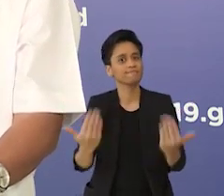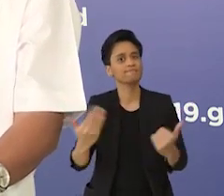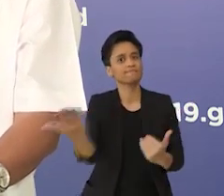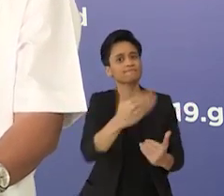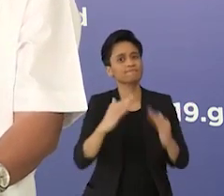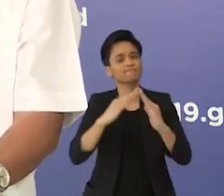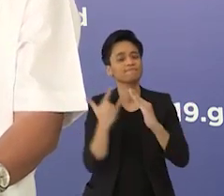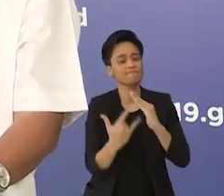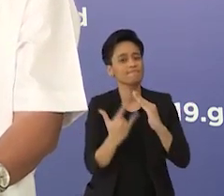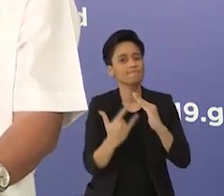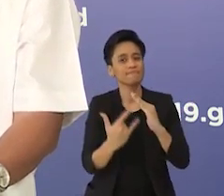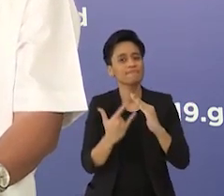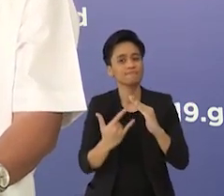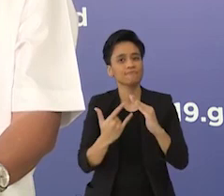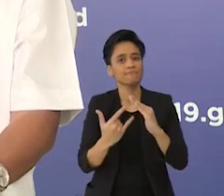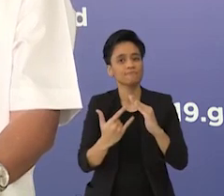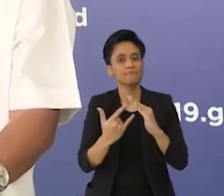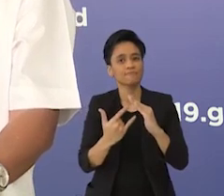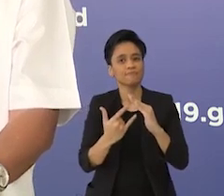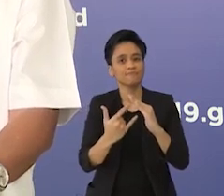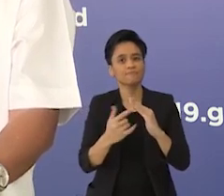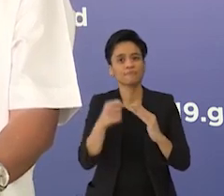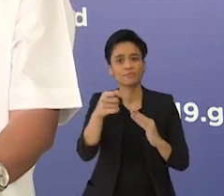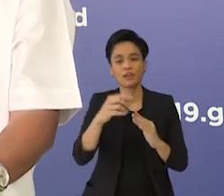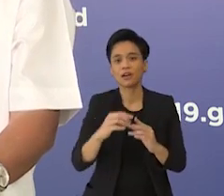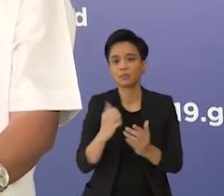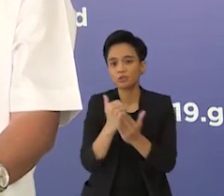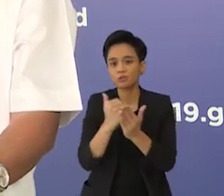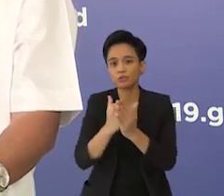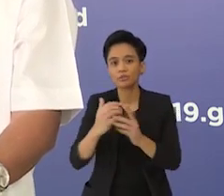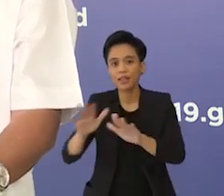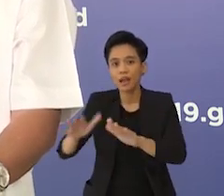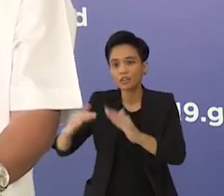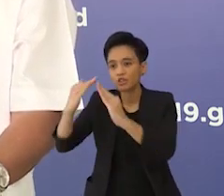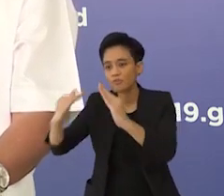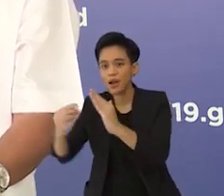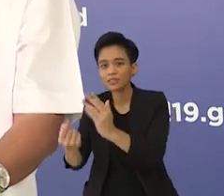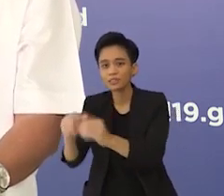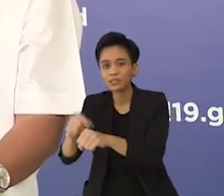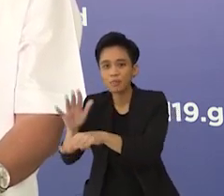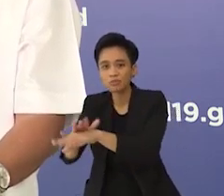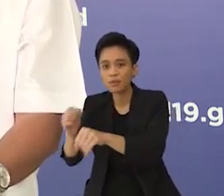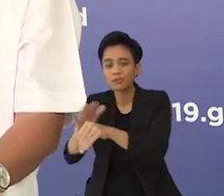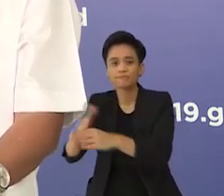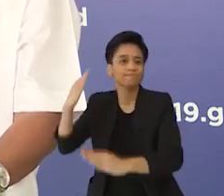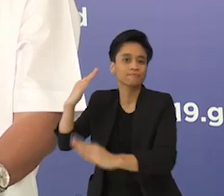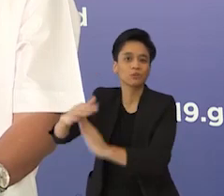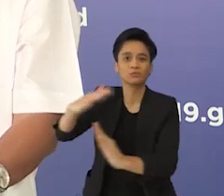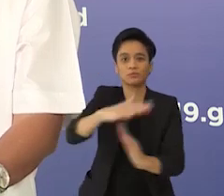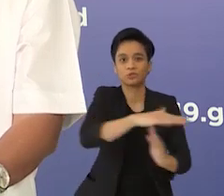berada di rumah dan menjadi juru pemantau jentik untuk setiap rumah masing-masing pastikan gerakan